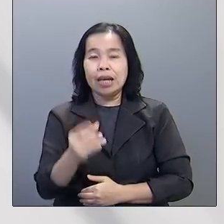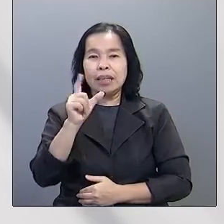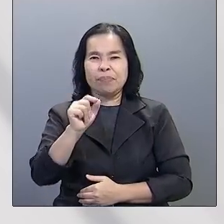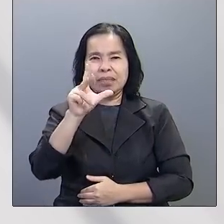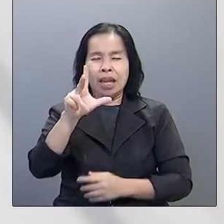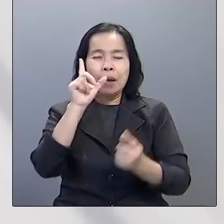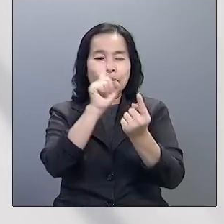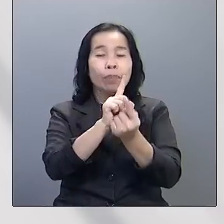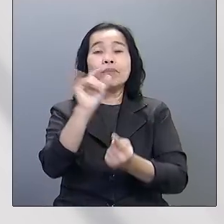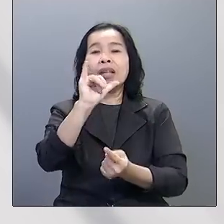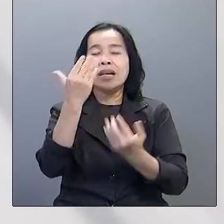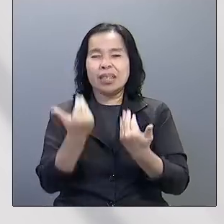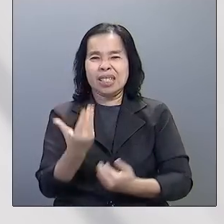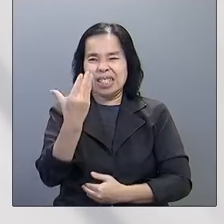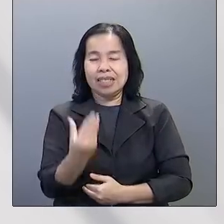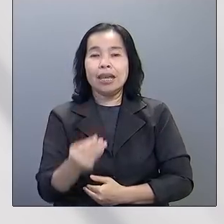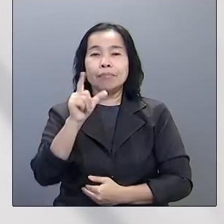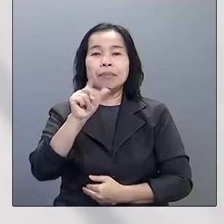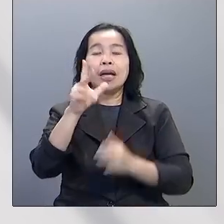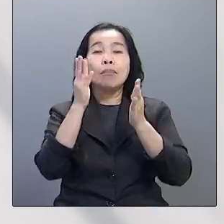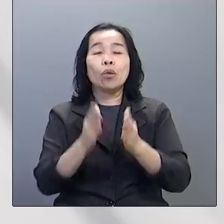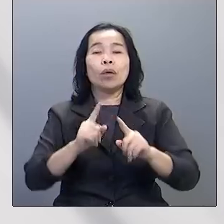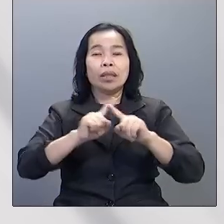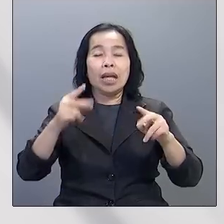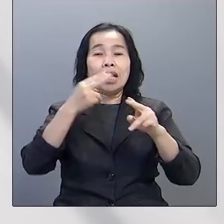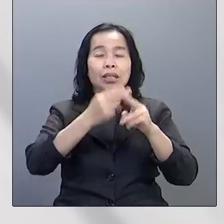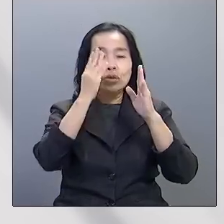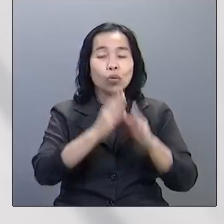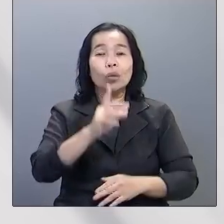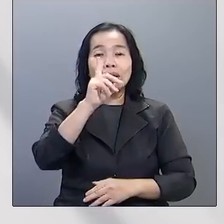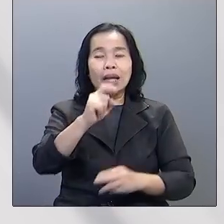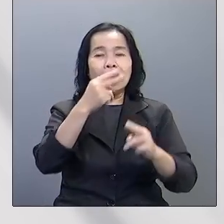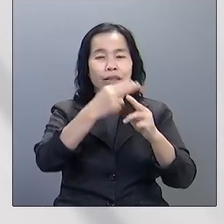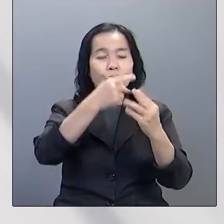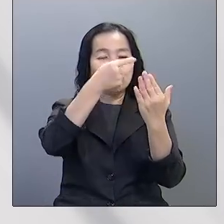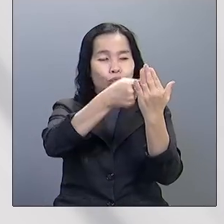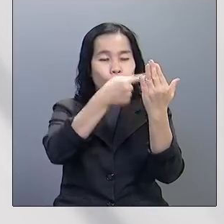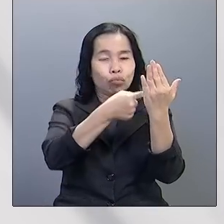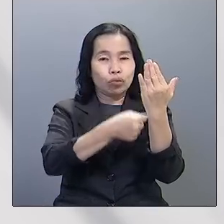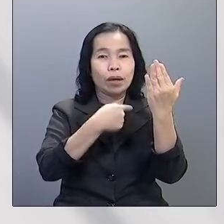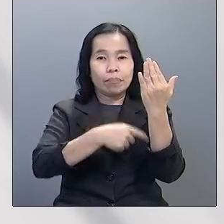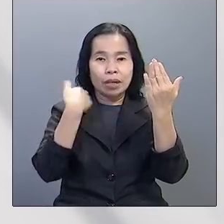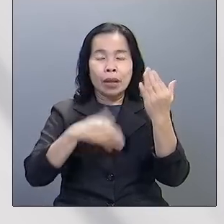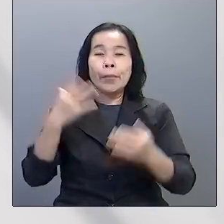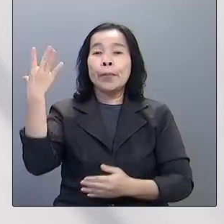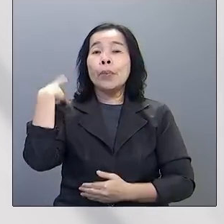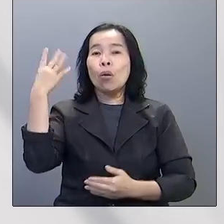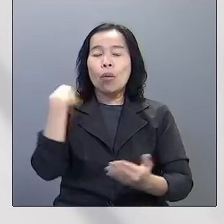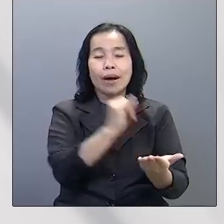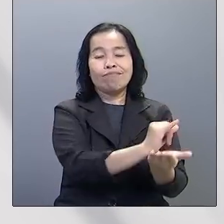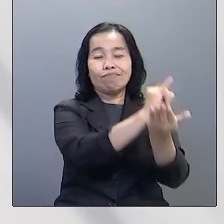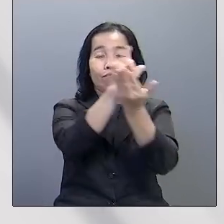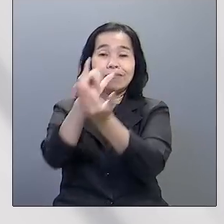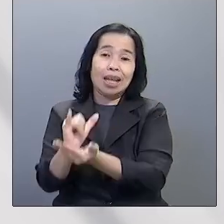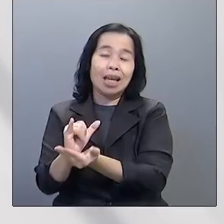ะคะแต่ขณะเดียวกันวันนี้มีรายชื่อของผู้ที่เสียชีวิตซึ่งเมื่อวานได้นำตัวกลับเข้ามา